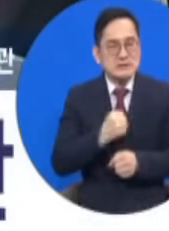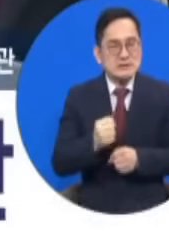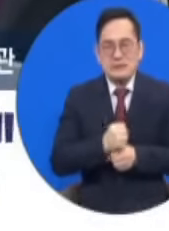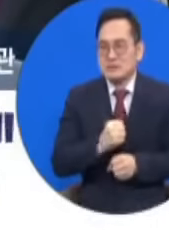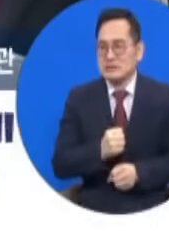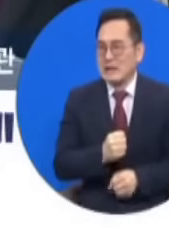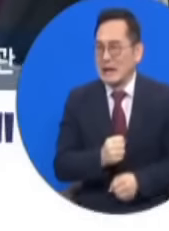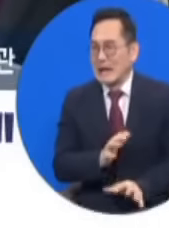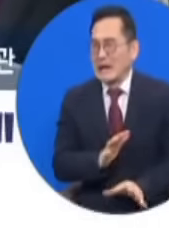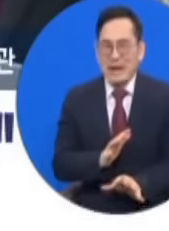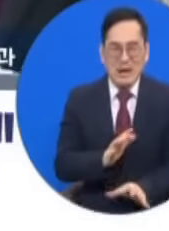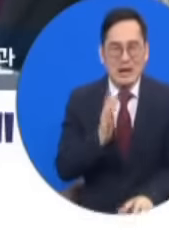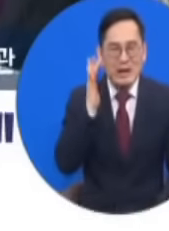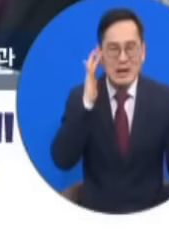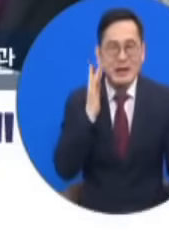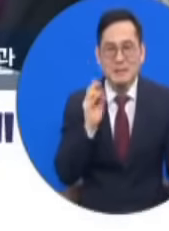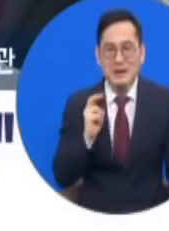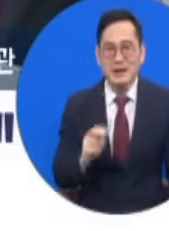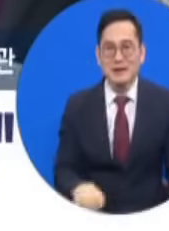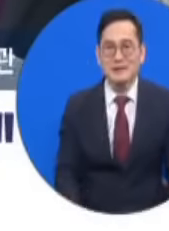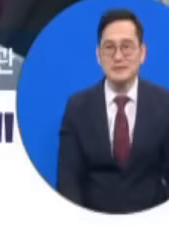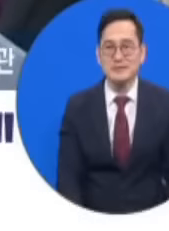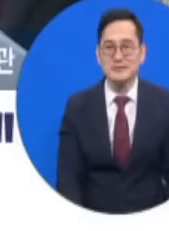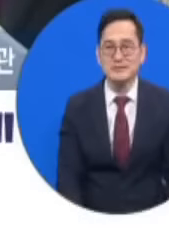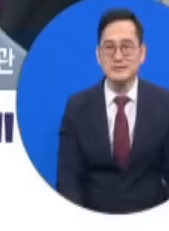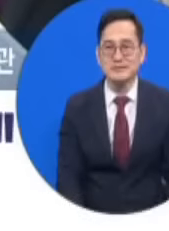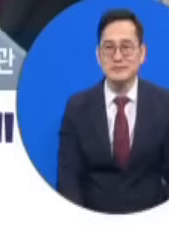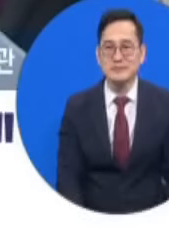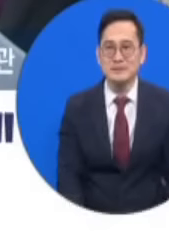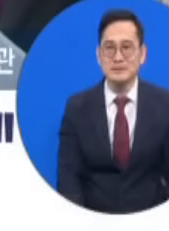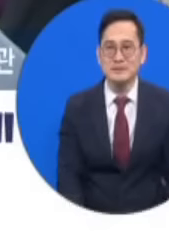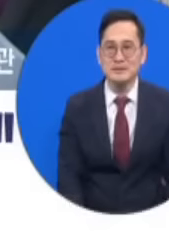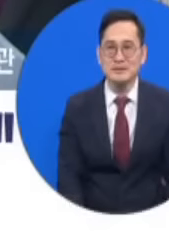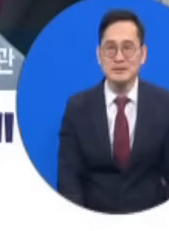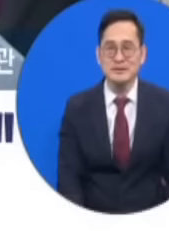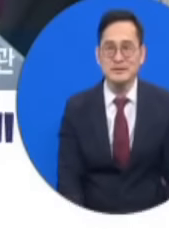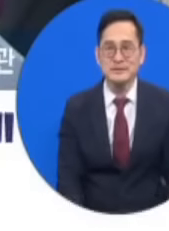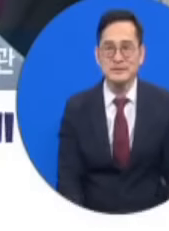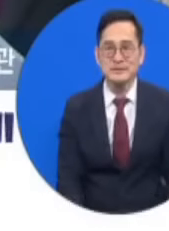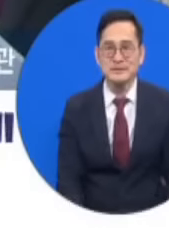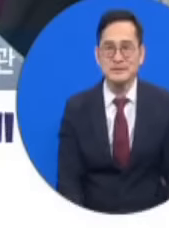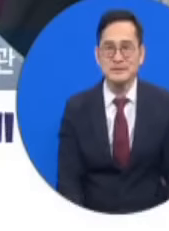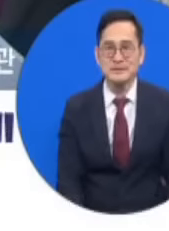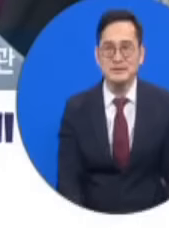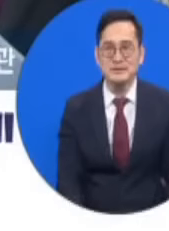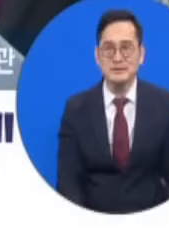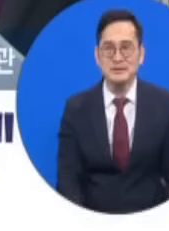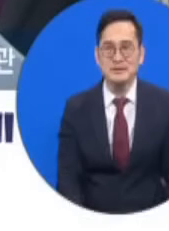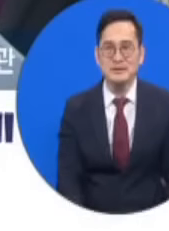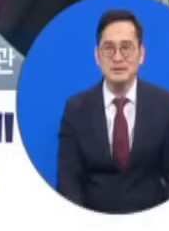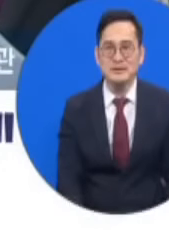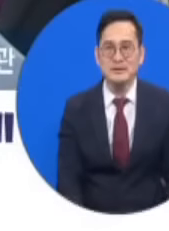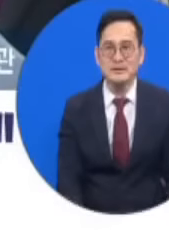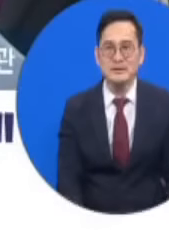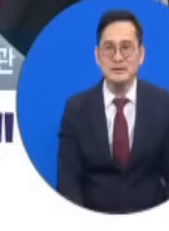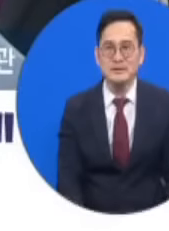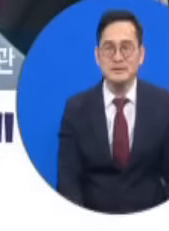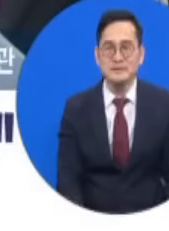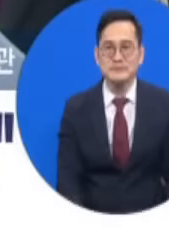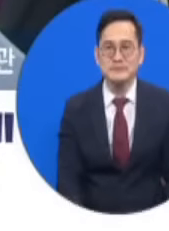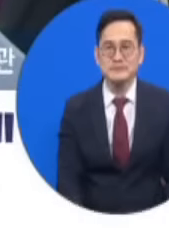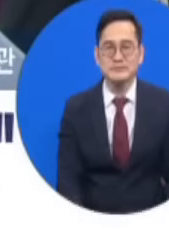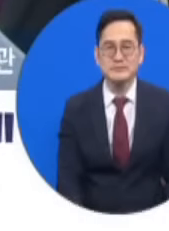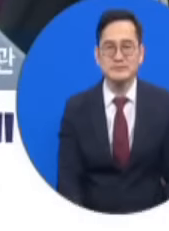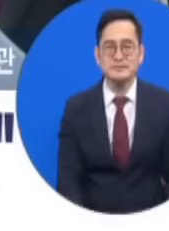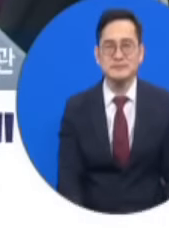김진영 후보가 사과했을 때 민주당에서 당 차원에서 사과하시라 이렇게 해가지고 사과를 한 것이거든요. 근데 지금 뭐 선거 다 들어가서 사실은 공천